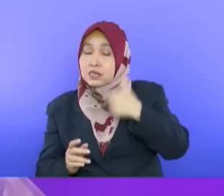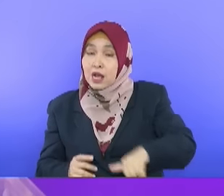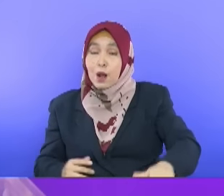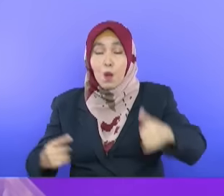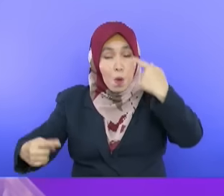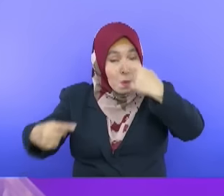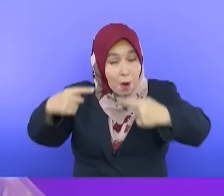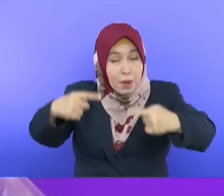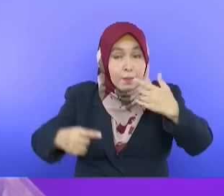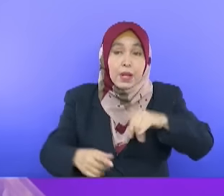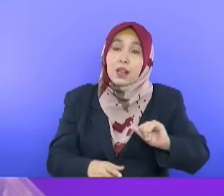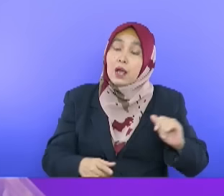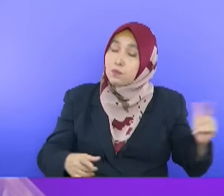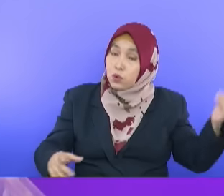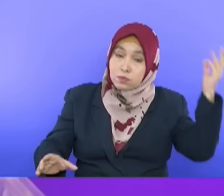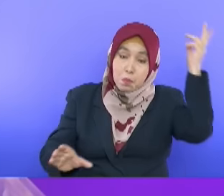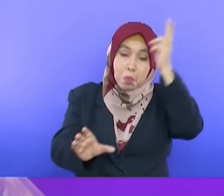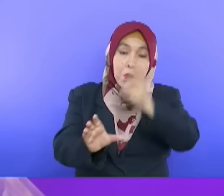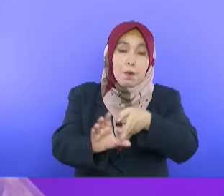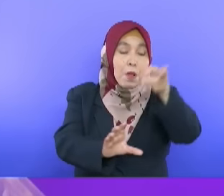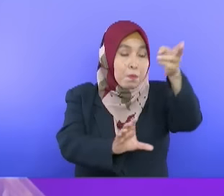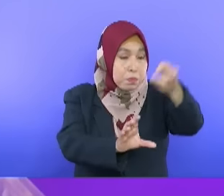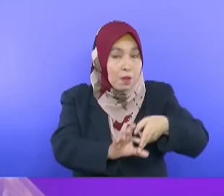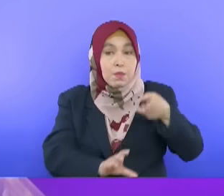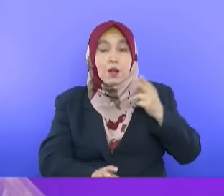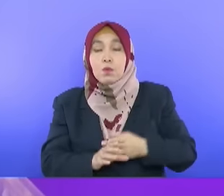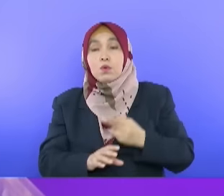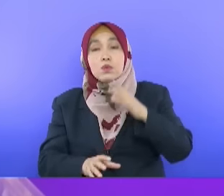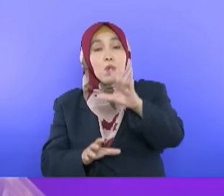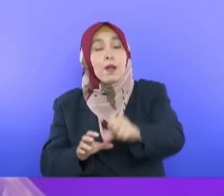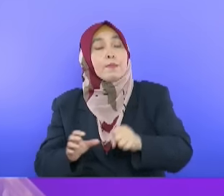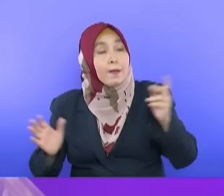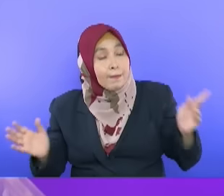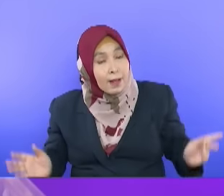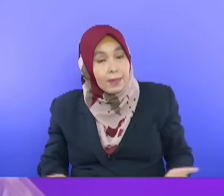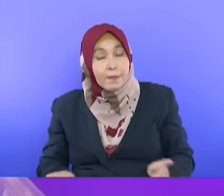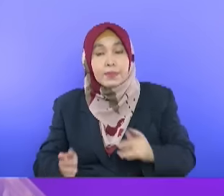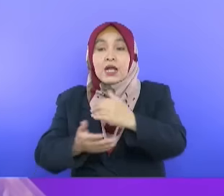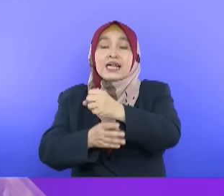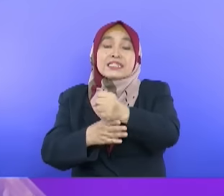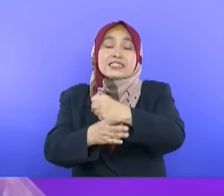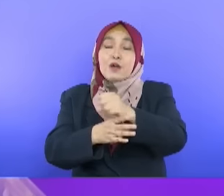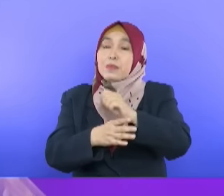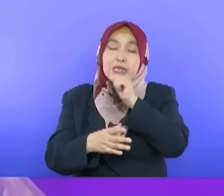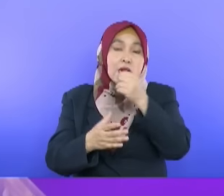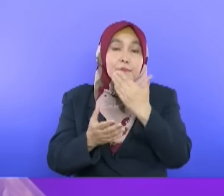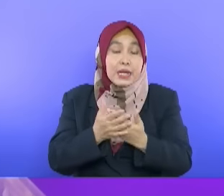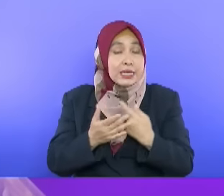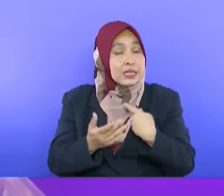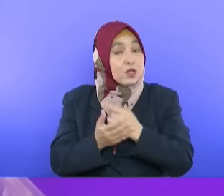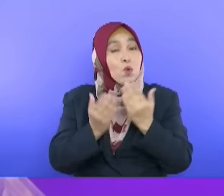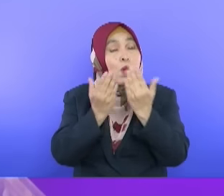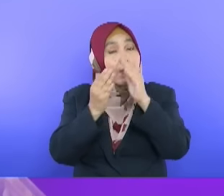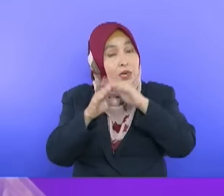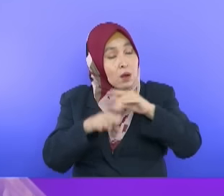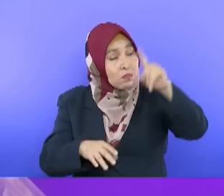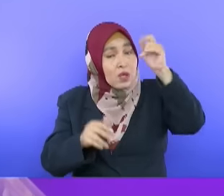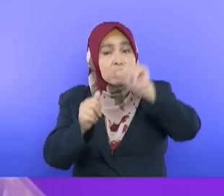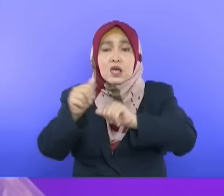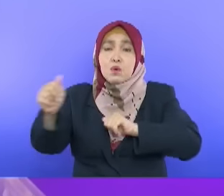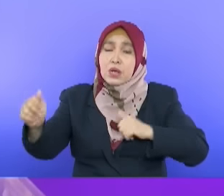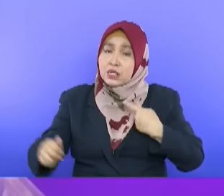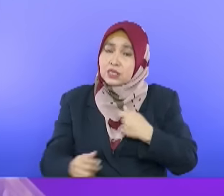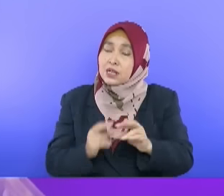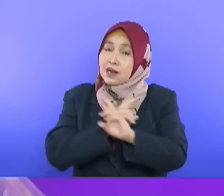bertengkar yang lain juga masuk untuk mengambil bagian saham yang tidak baik kita doa pada Allah Allah jauhkan